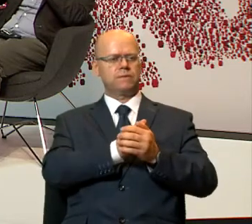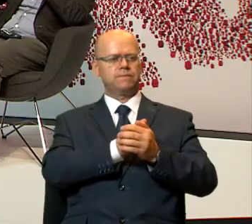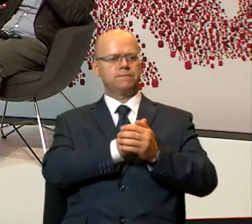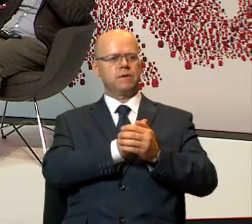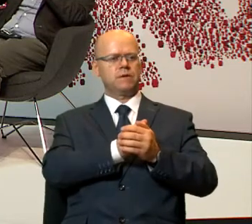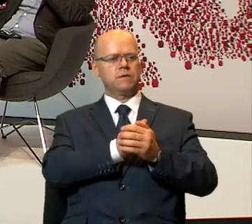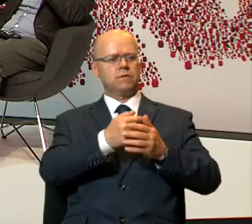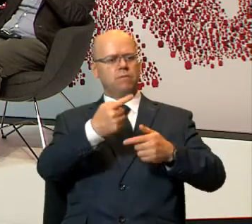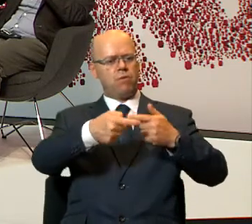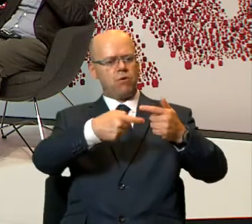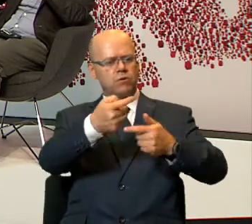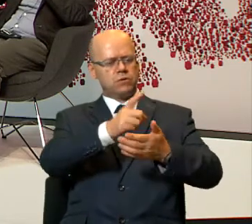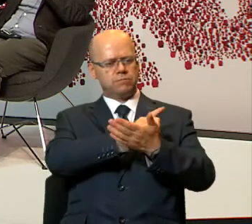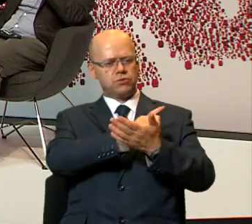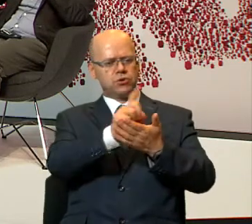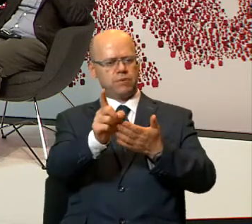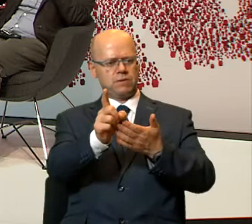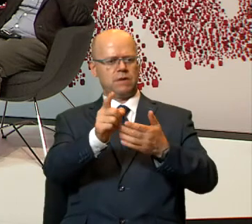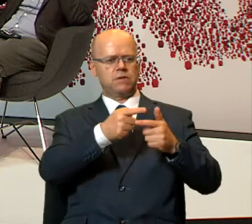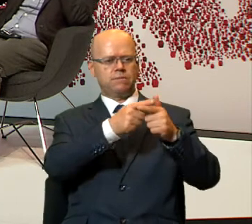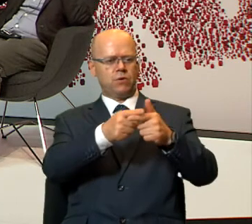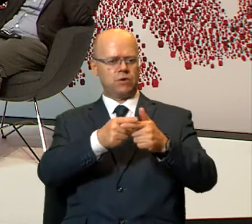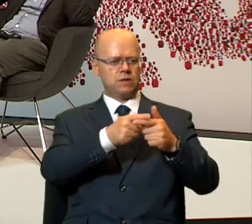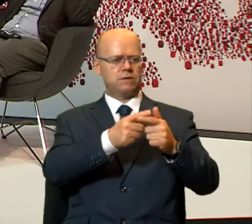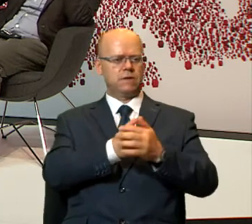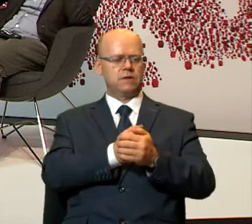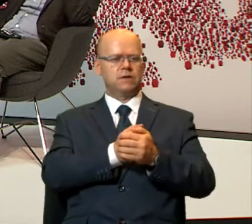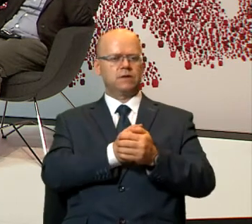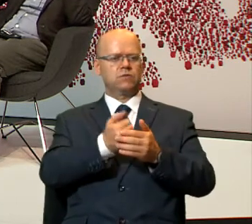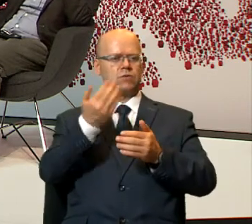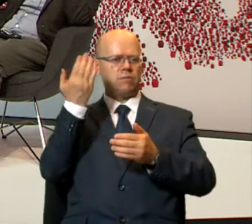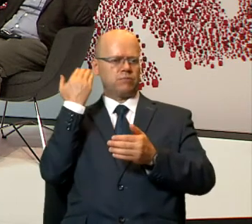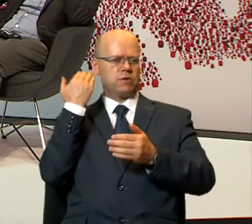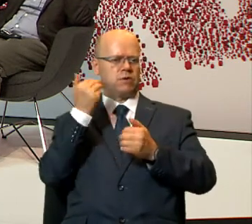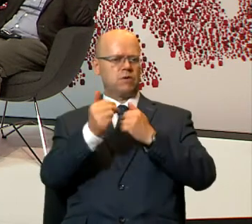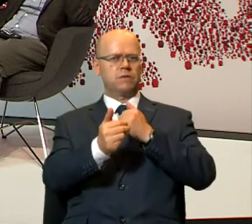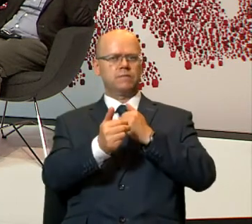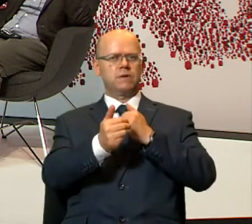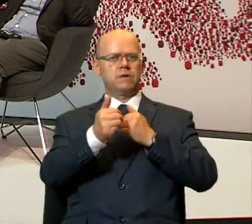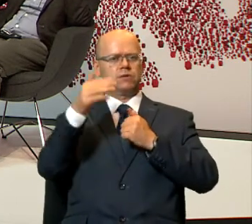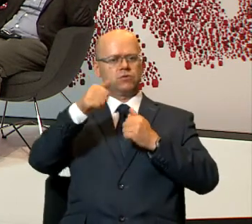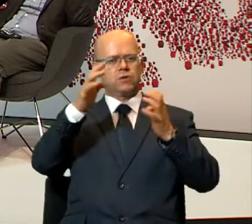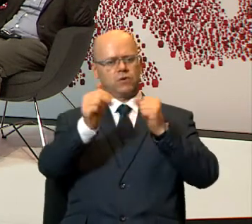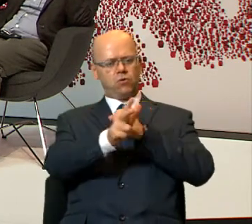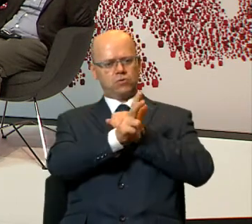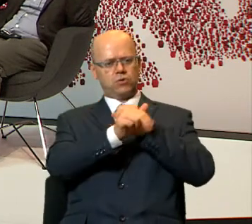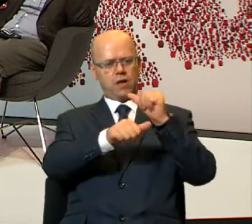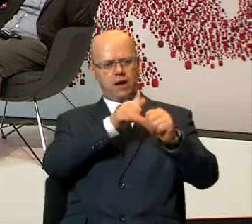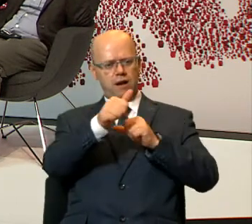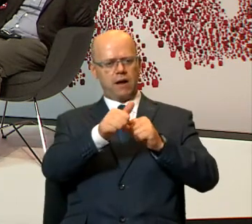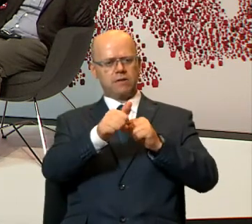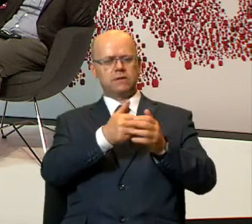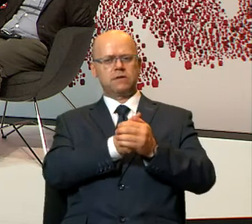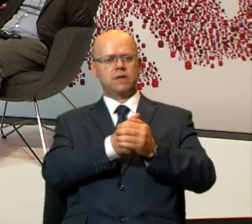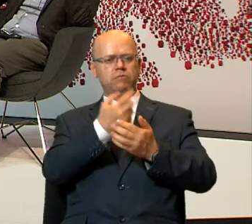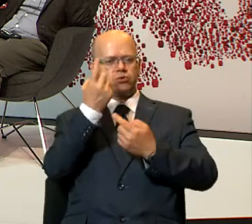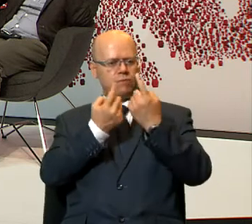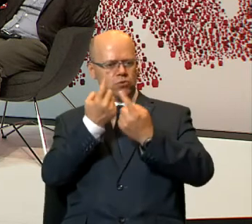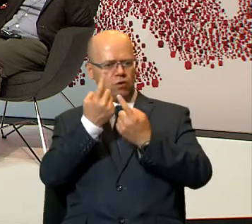kształtował się ten proces przyspieszania społeczeństwa, które jeszcze w latach 80. rozwijało się jako takie późno przemysłowe